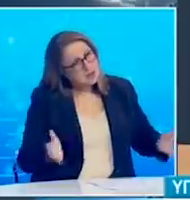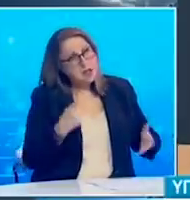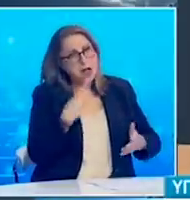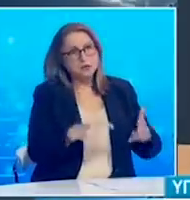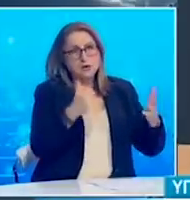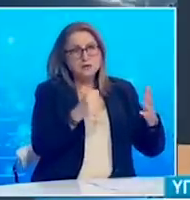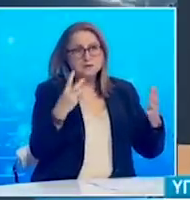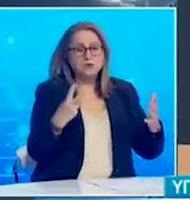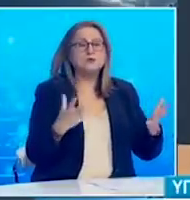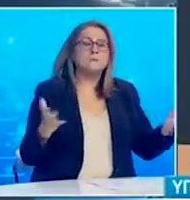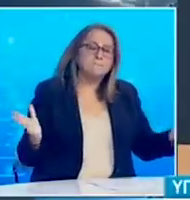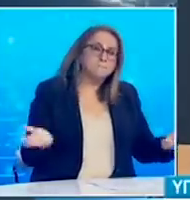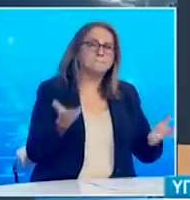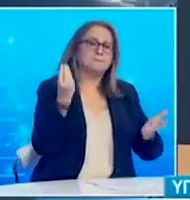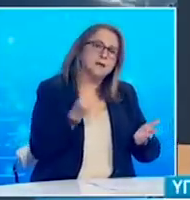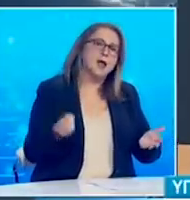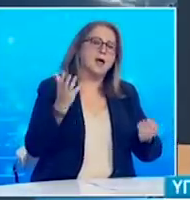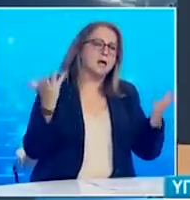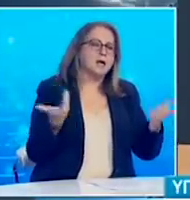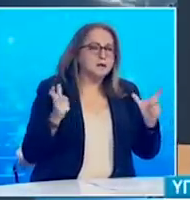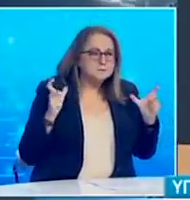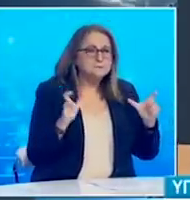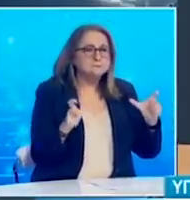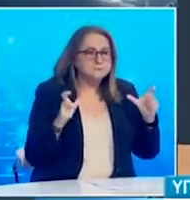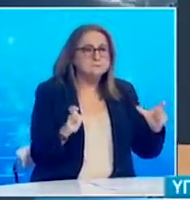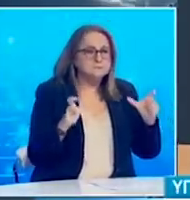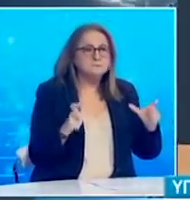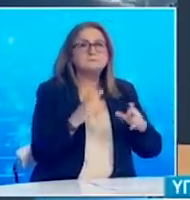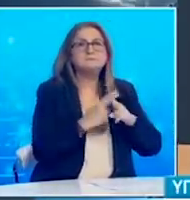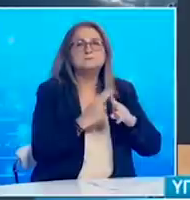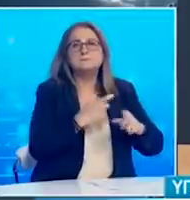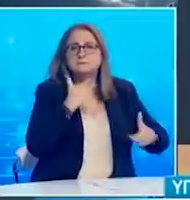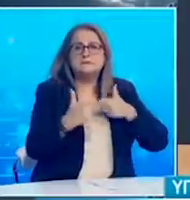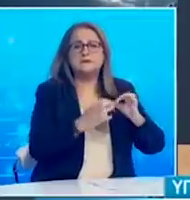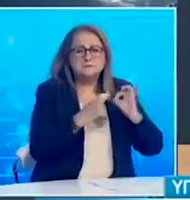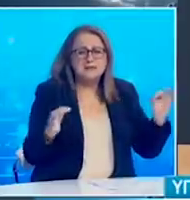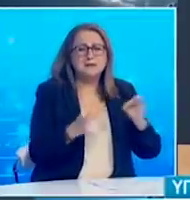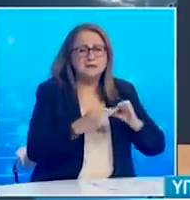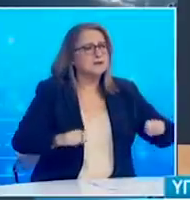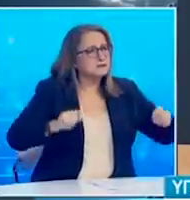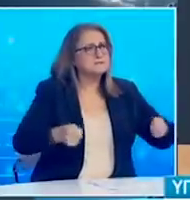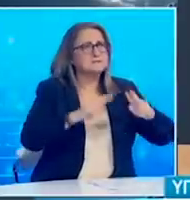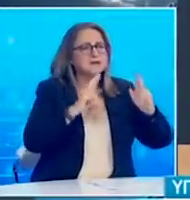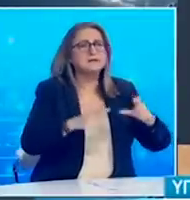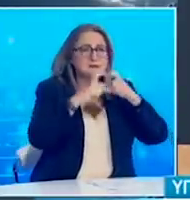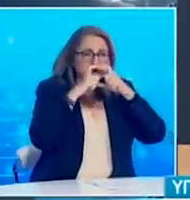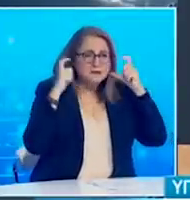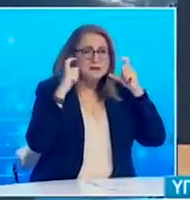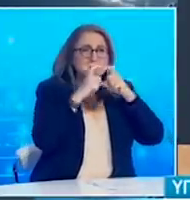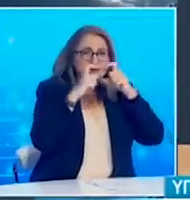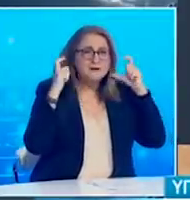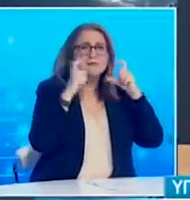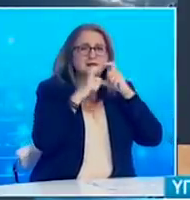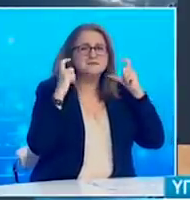τα γεγονότα υπερμετάδοσης. Μερικά από αυτά τα μέτρα είναι η χρήση της μάσκας σε κλειστούς χώρους, σε μέρη που έχει συγχρονισμό, αλλά κυρίως